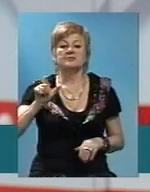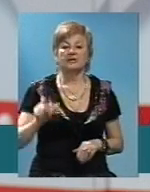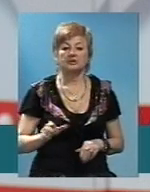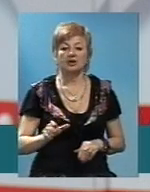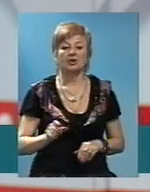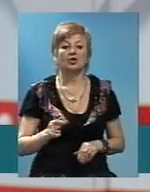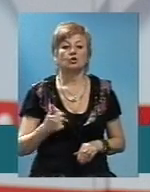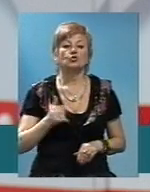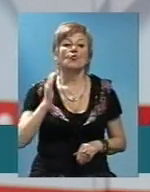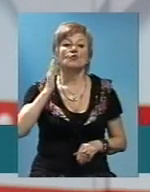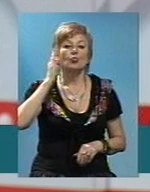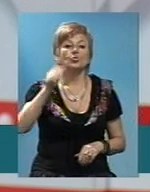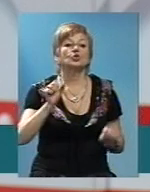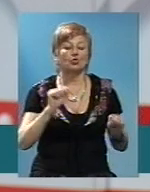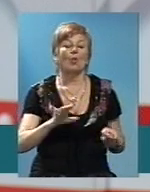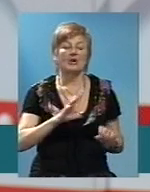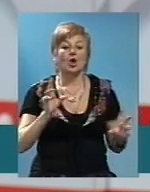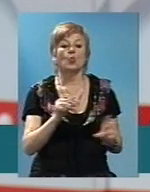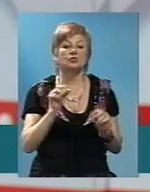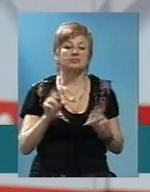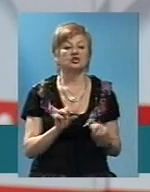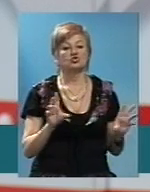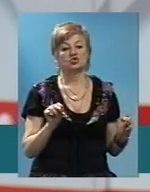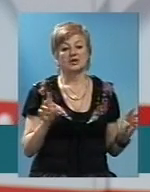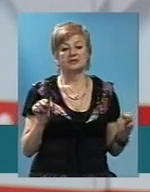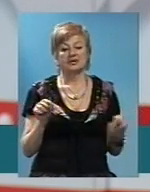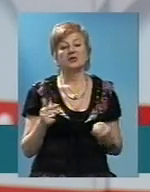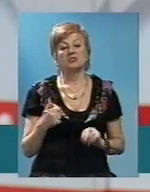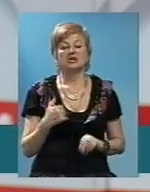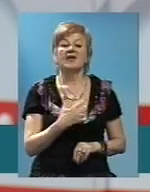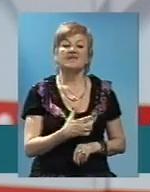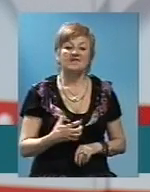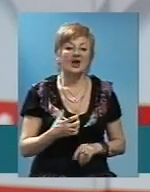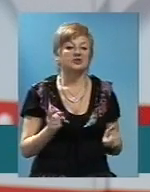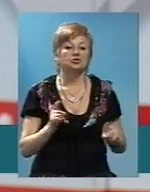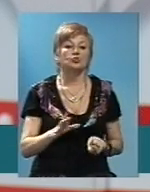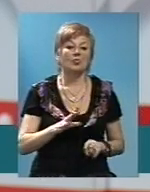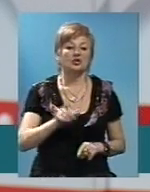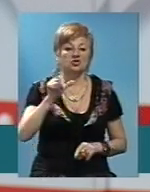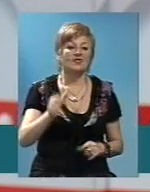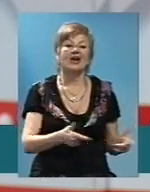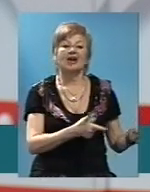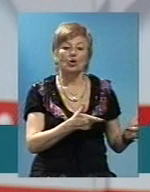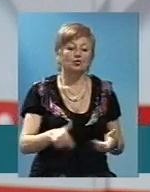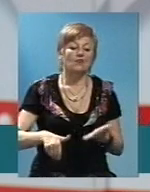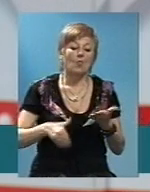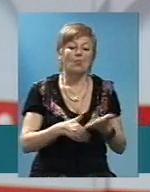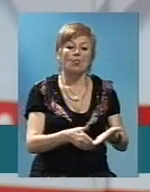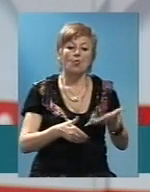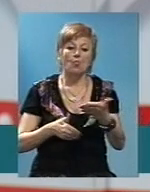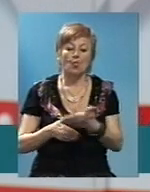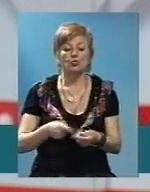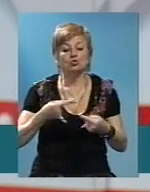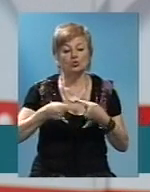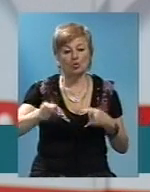вона в майбутньому була успішною, щасливою і, на мій погляд, ще важливо, щоб вона ще була готовою і здатною допомогти